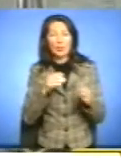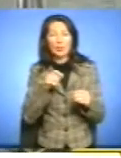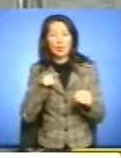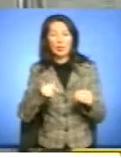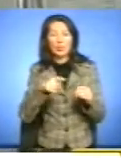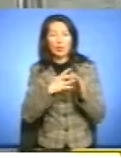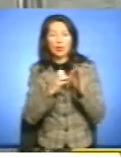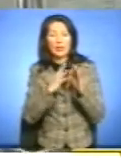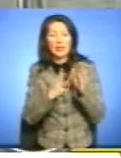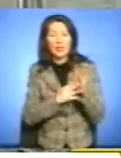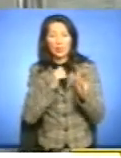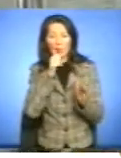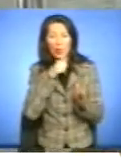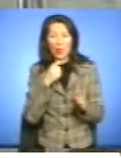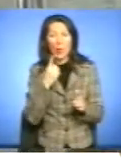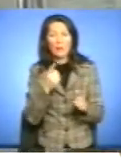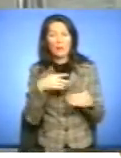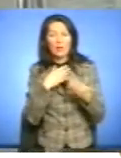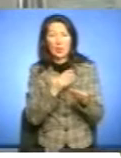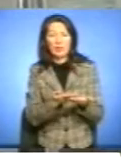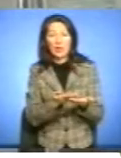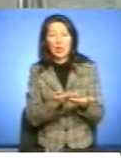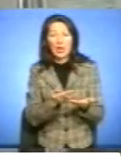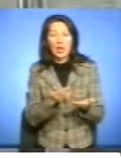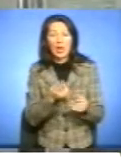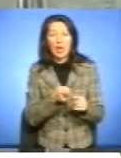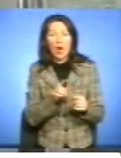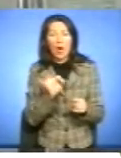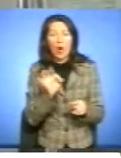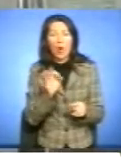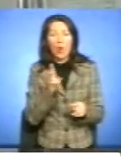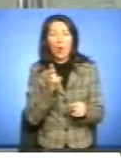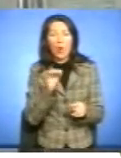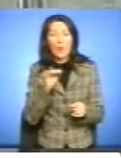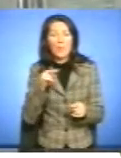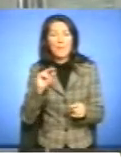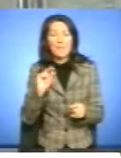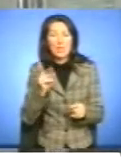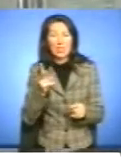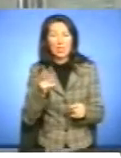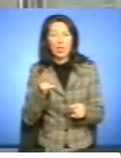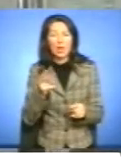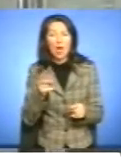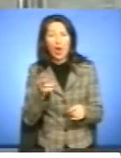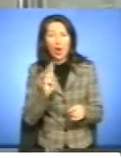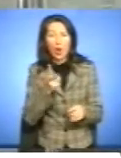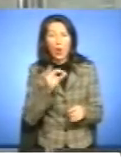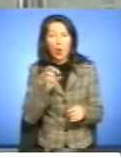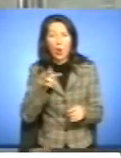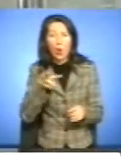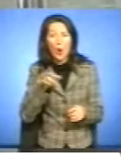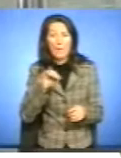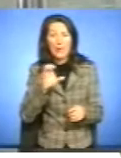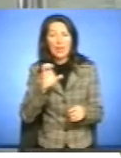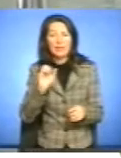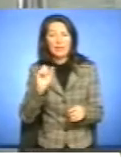представлений на загальний огляд громадськості обіщик комісаріату міста Тернополя, в якому подано дати,